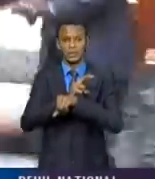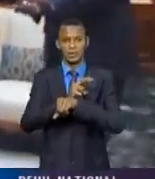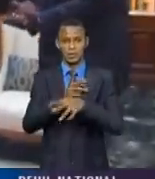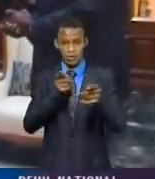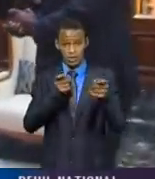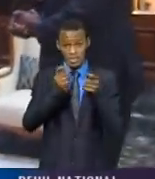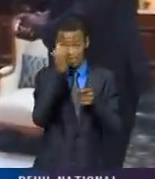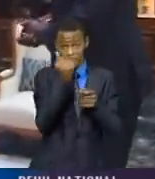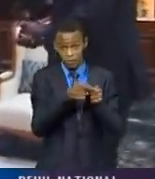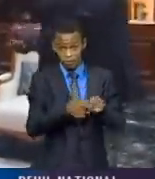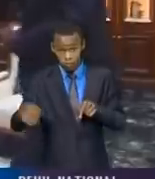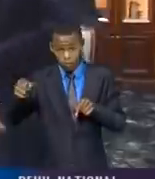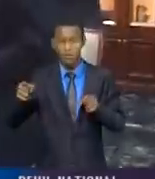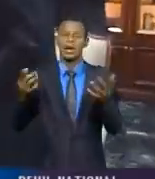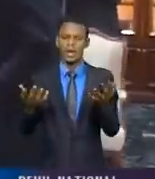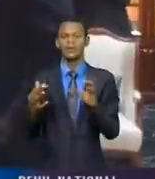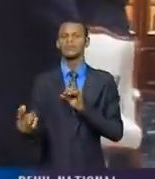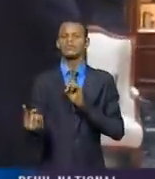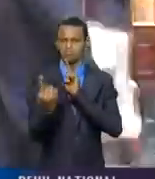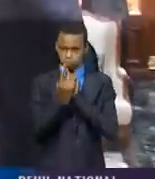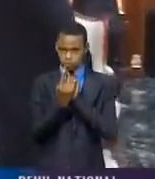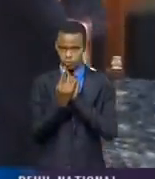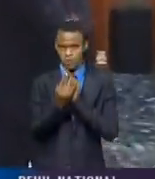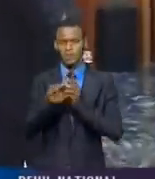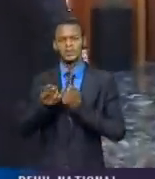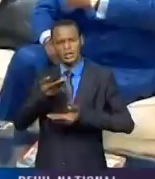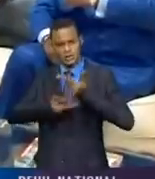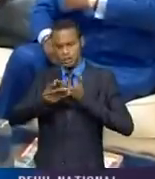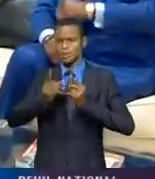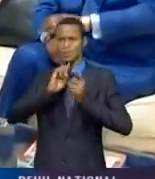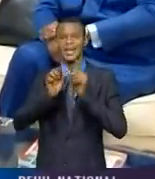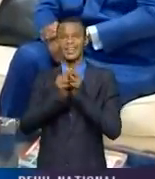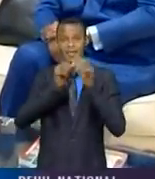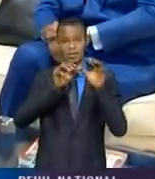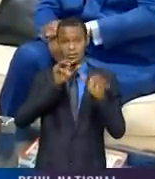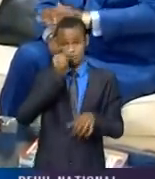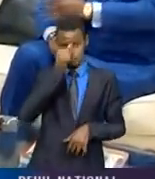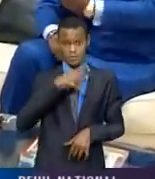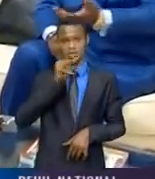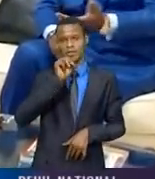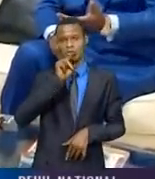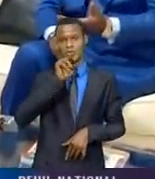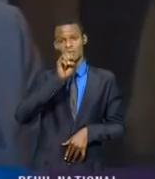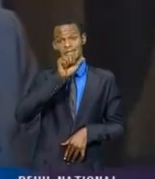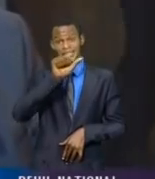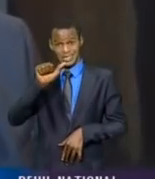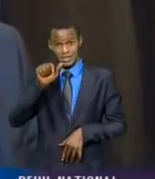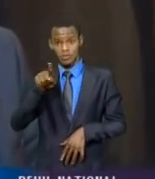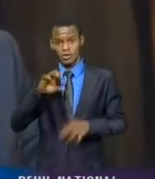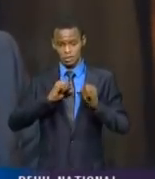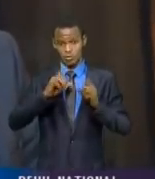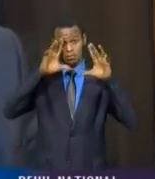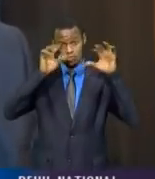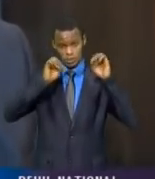l'union africaine a eu une séance de travail avec moussa faki mahamat président de la commission de l'union africaine ce mardi 22 mars